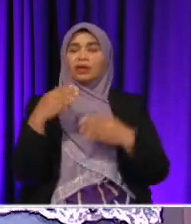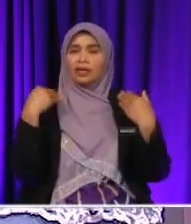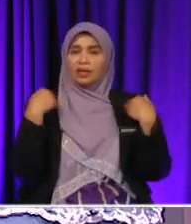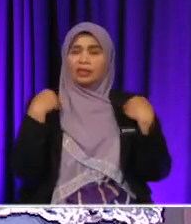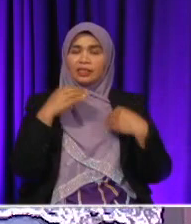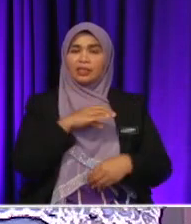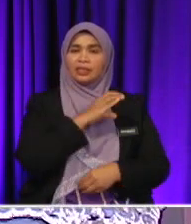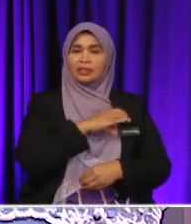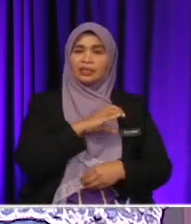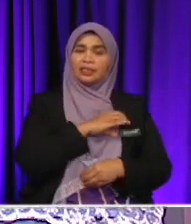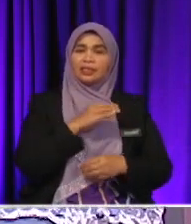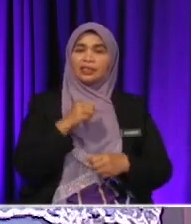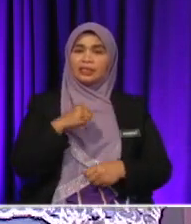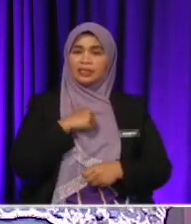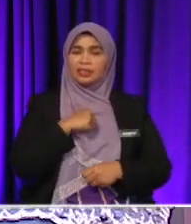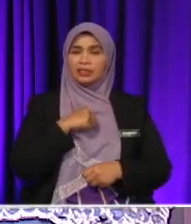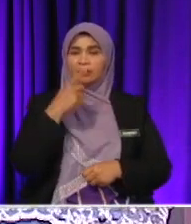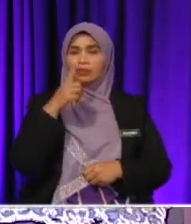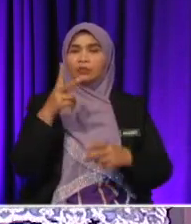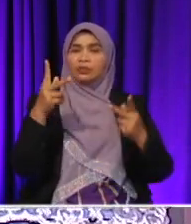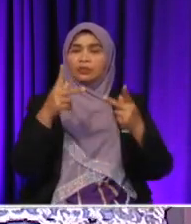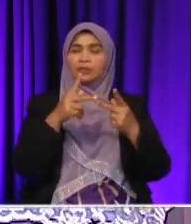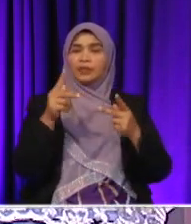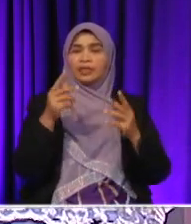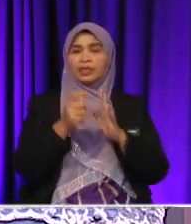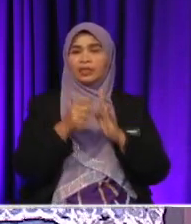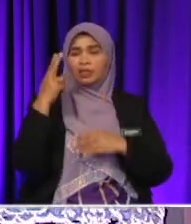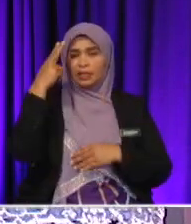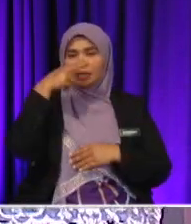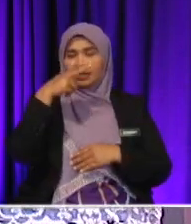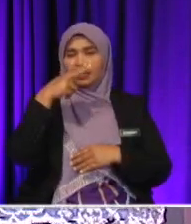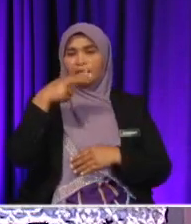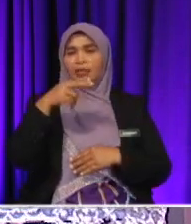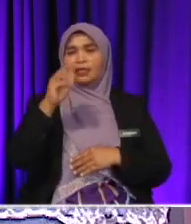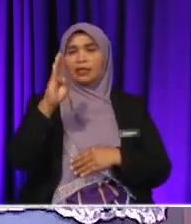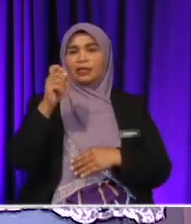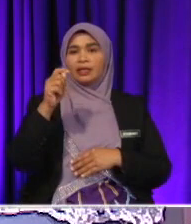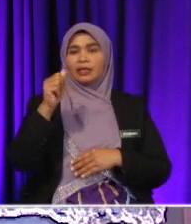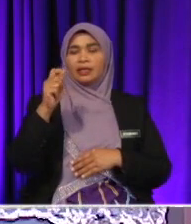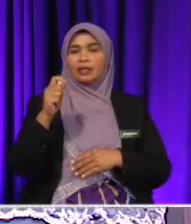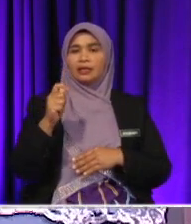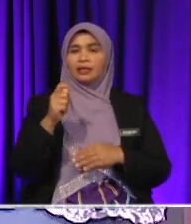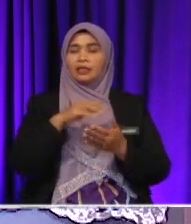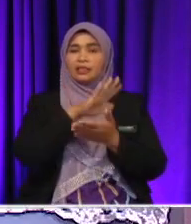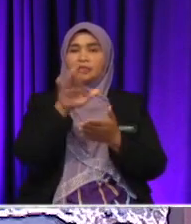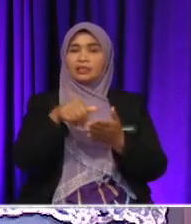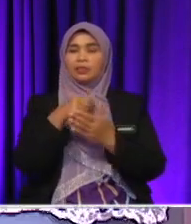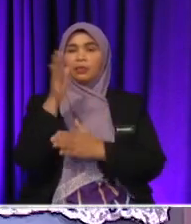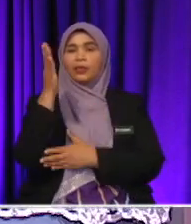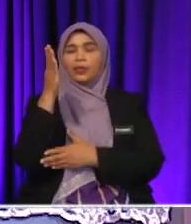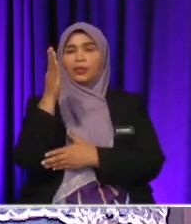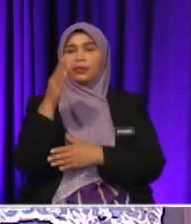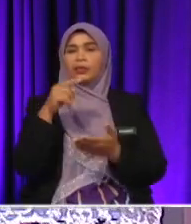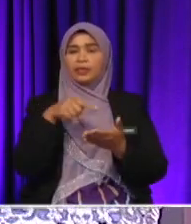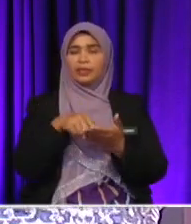ciri-ciri dia sendiri untuk menyesuaikan terhadap habitat Tapi semua pokok-pokok ini dikelaskan